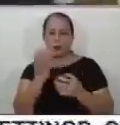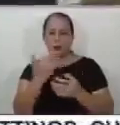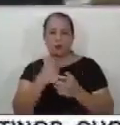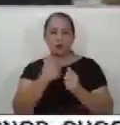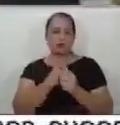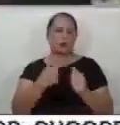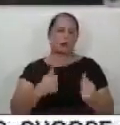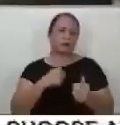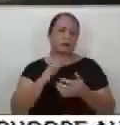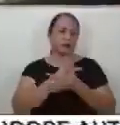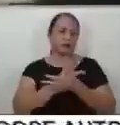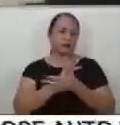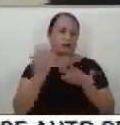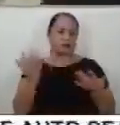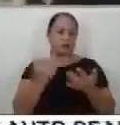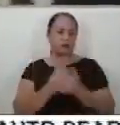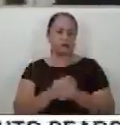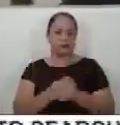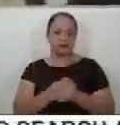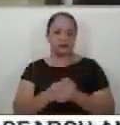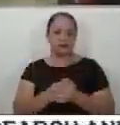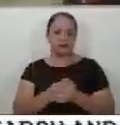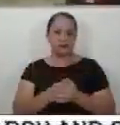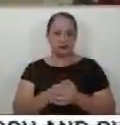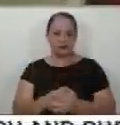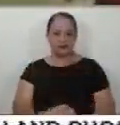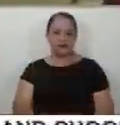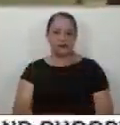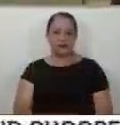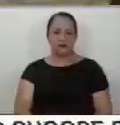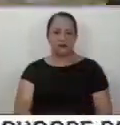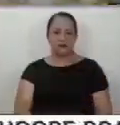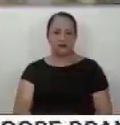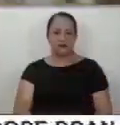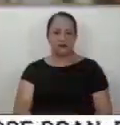Pilipinas mula sa COVAX. Nasa 16.7